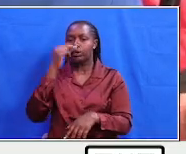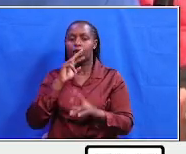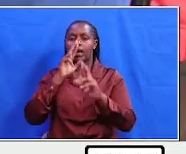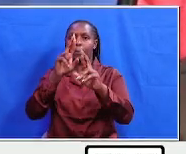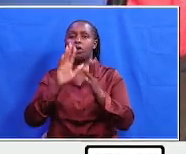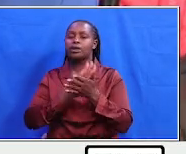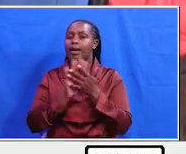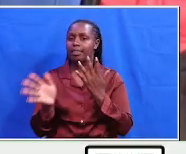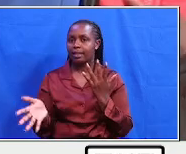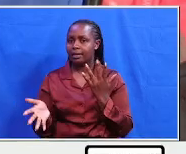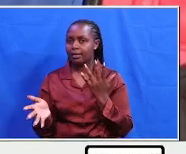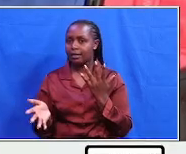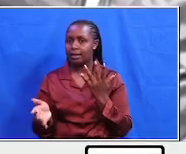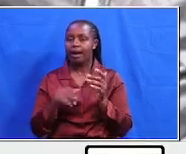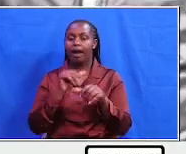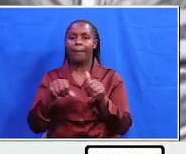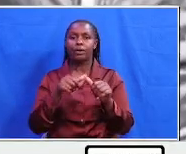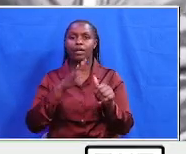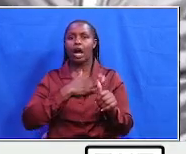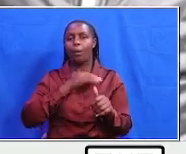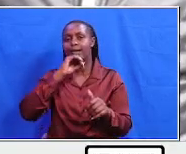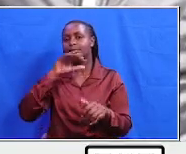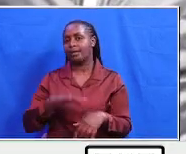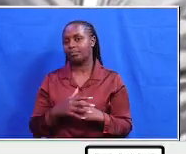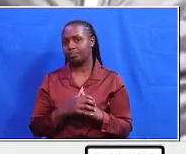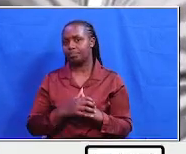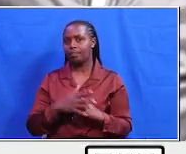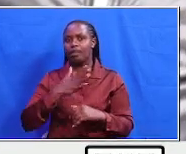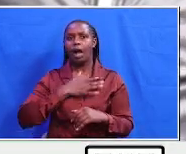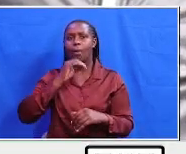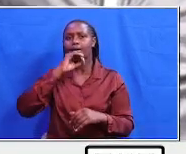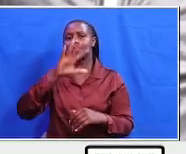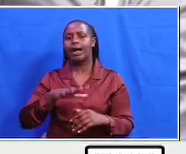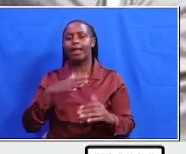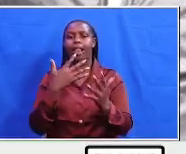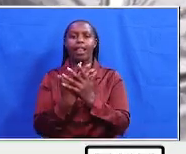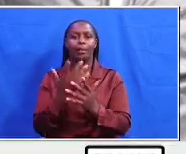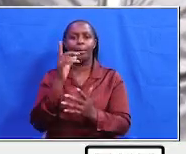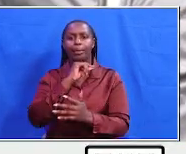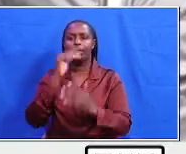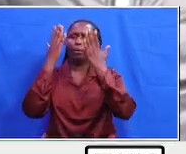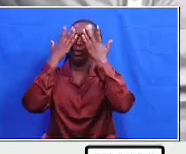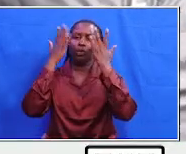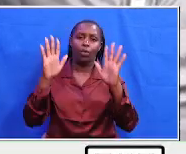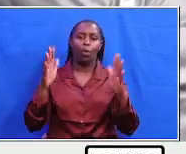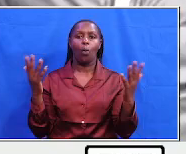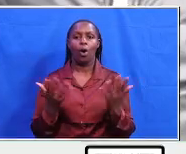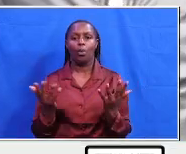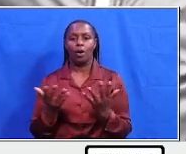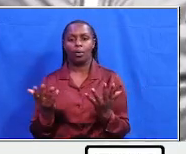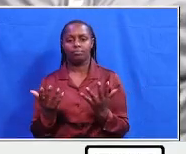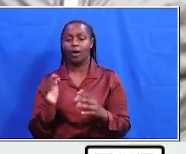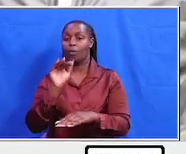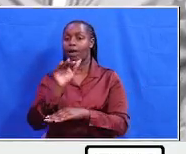ya mtoto wetu. Kijana wetu ameshikwa na hatujui aliko. So tungeomba serikali kwa heshima,